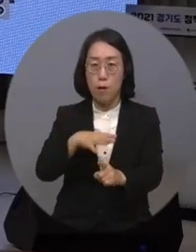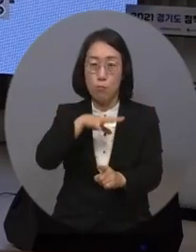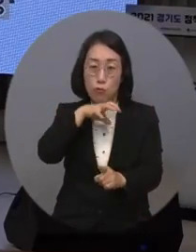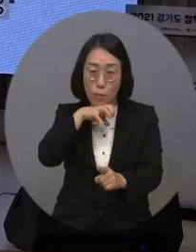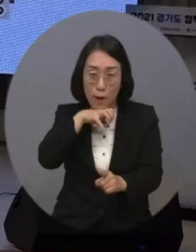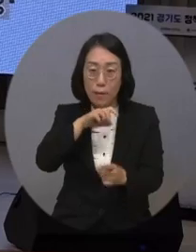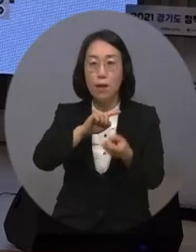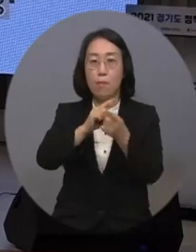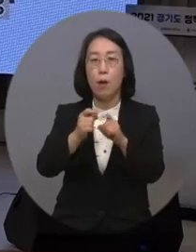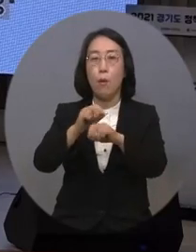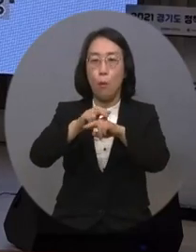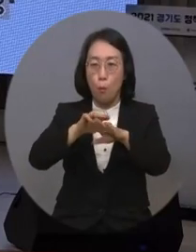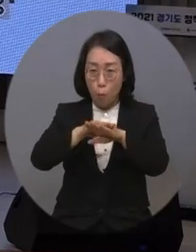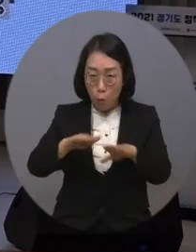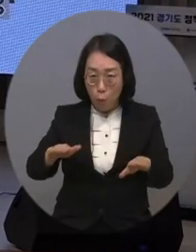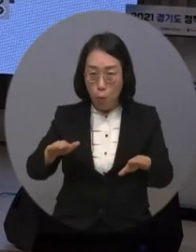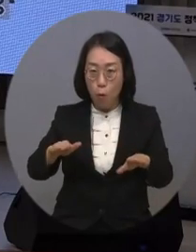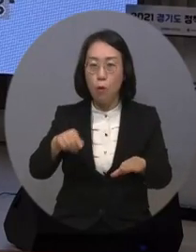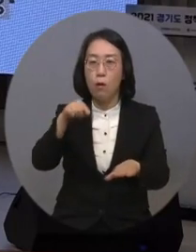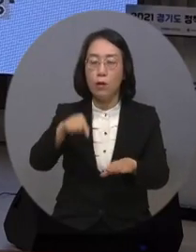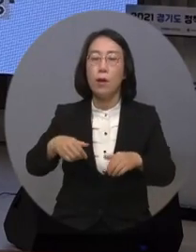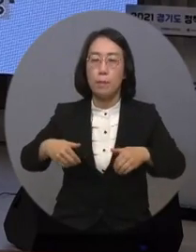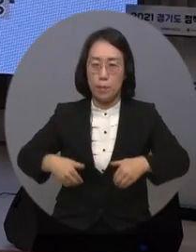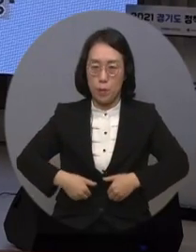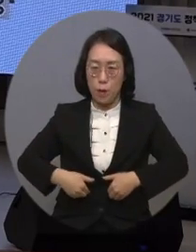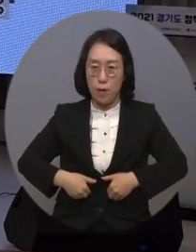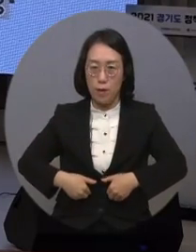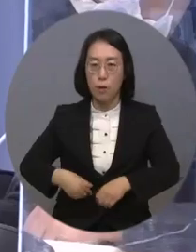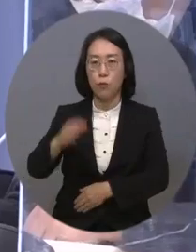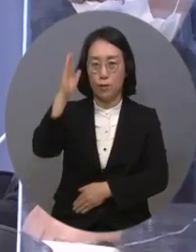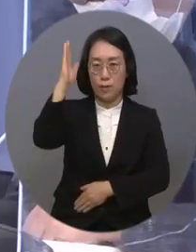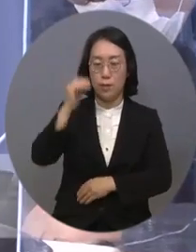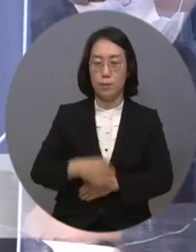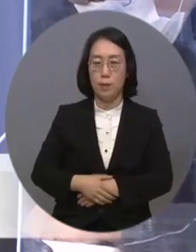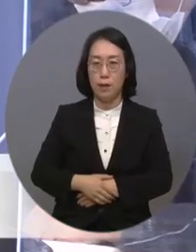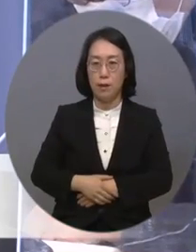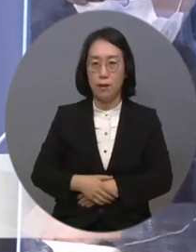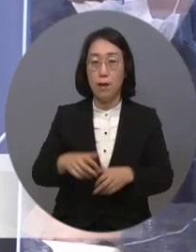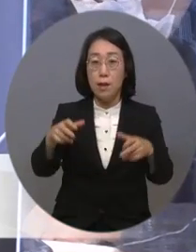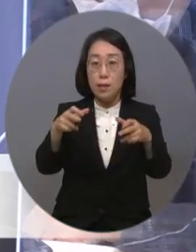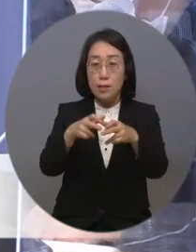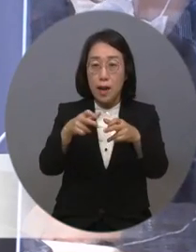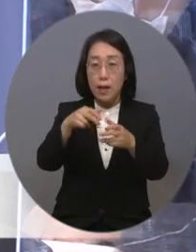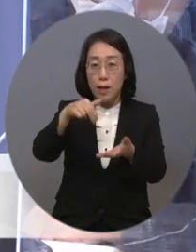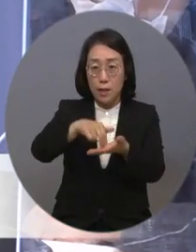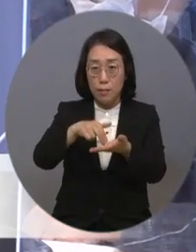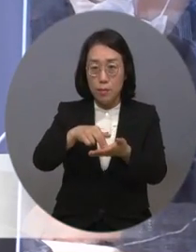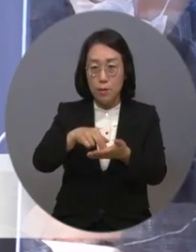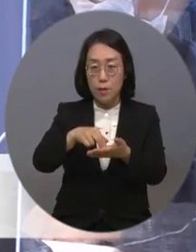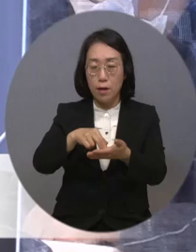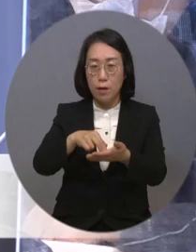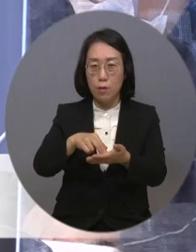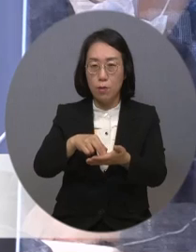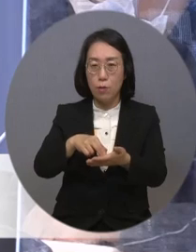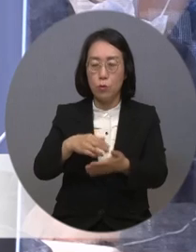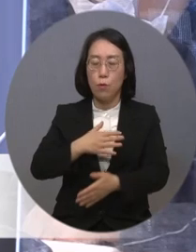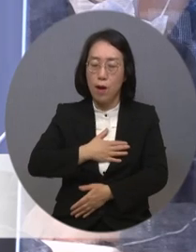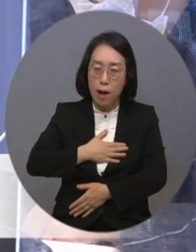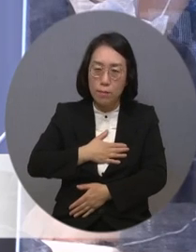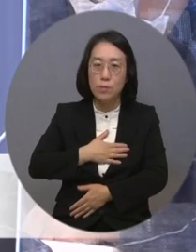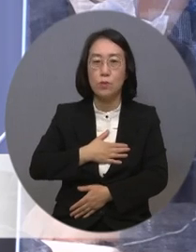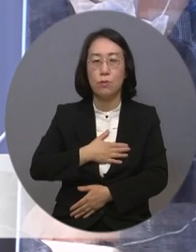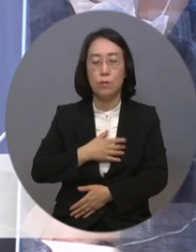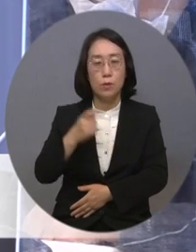풀어낼 문화 보충제가 절실한 때임을 논했습니다. 장애인들의 어떤 목소리를 들을 수 있는 창구가